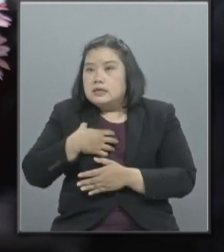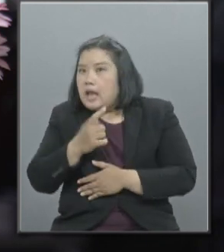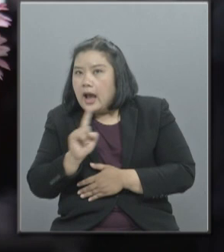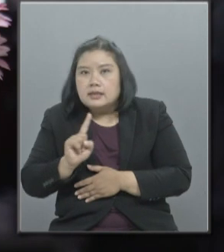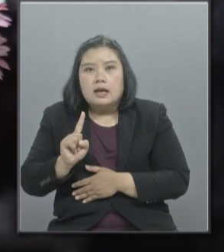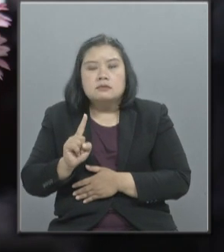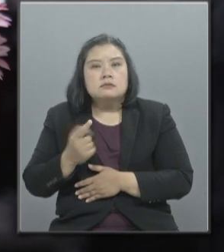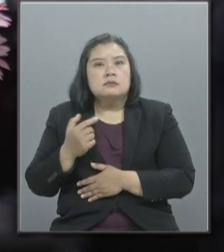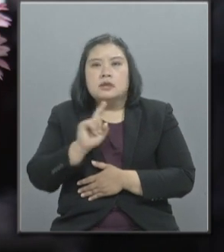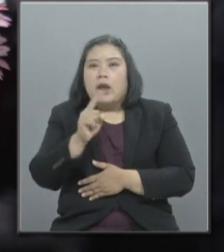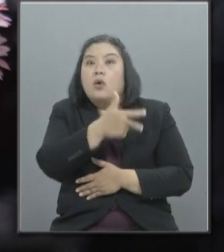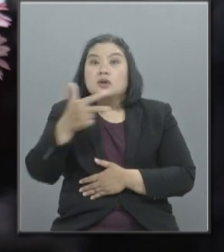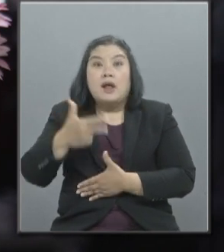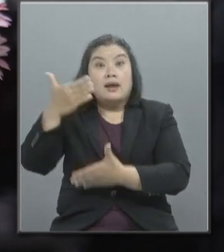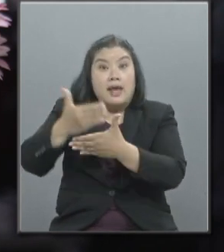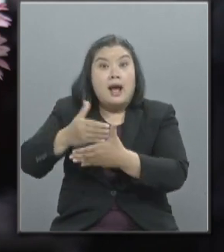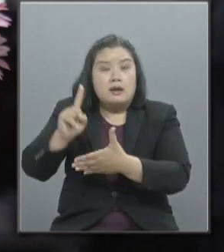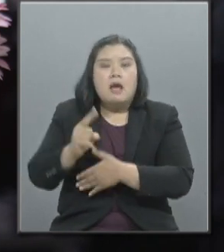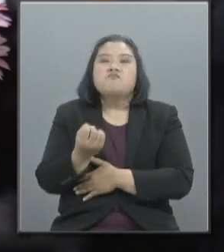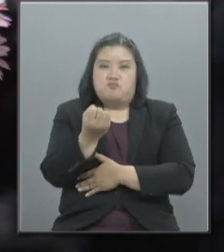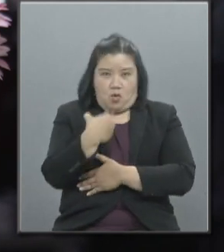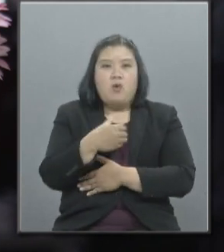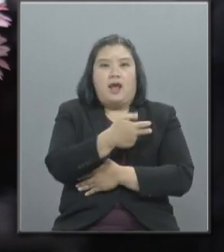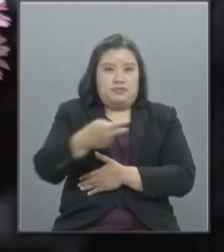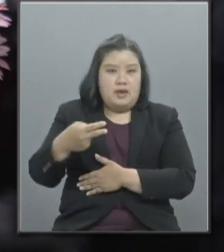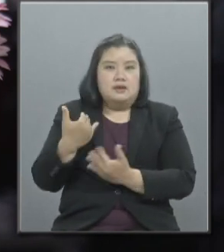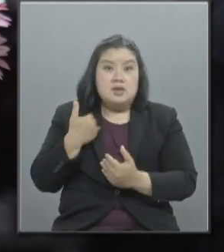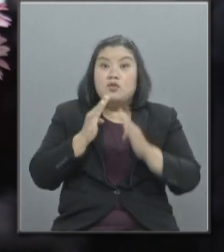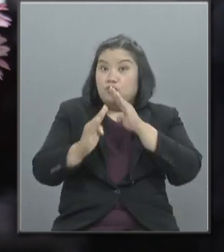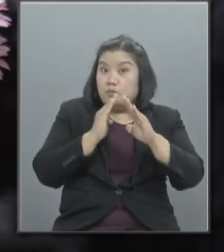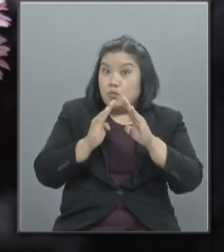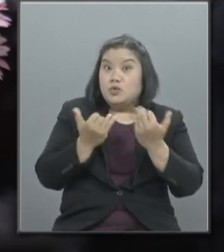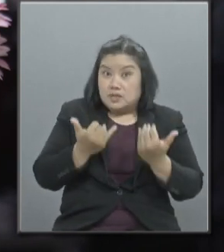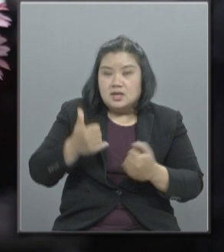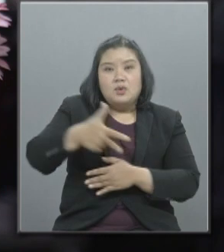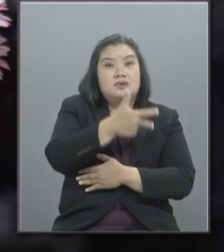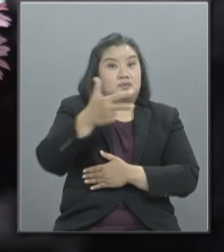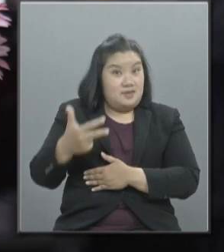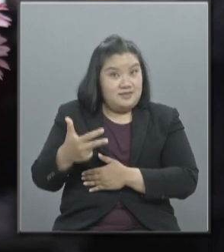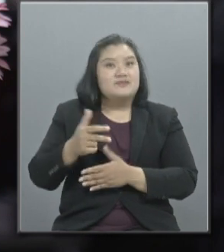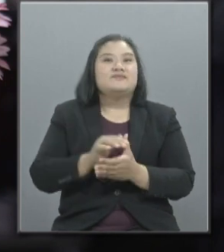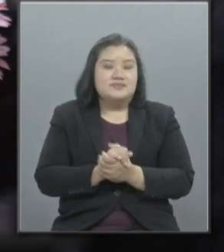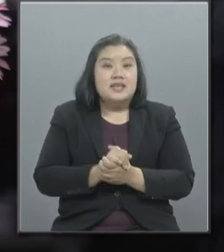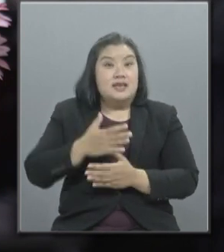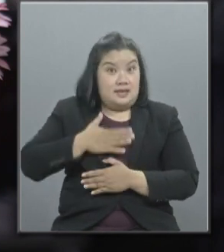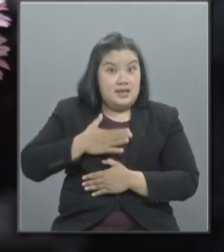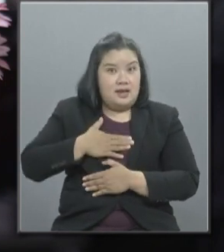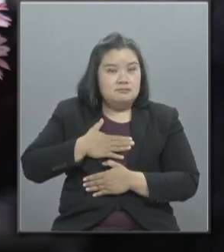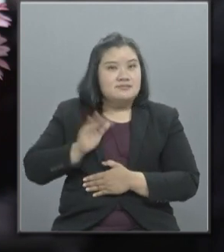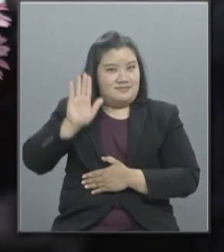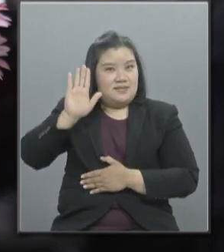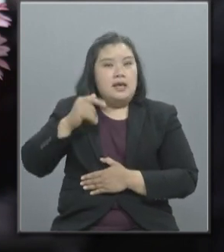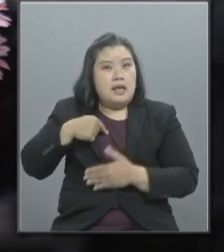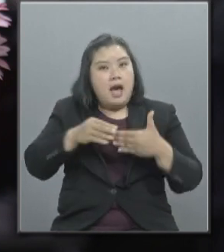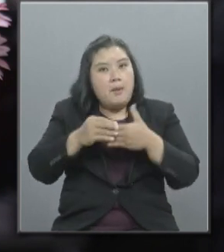การอะไรในไทย PBS สามารถส่งข้อความมาได้เลยค่ะที่ Facebook ของรายการเปิดบ้านไทย PBS นะคะดิฉันสัญญาว่าจะพาคุณผู้